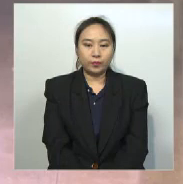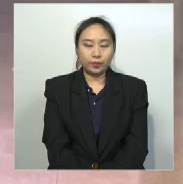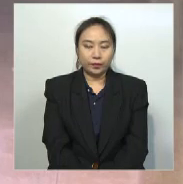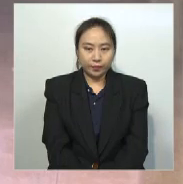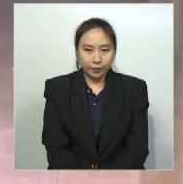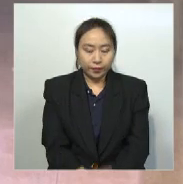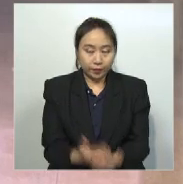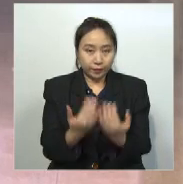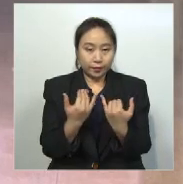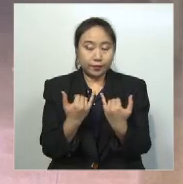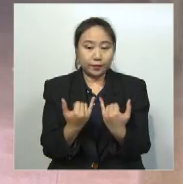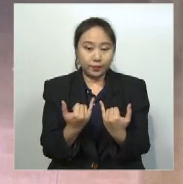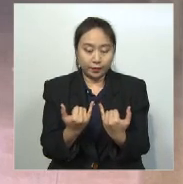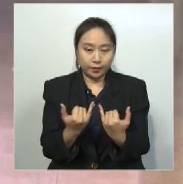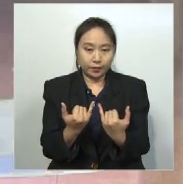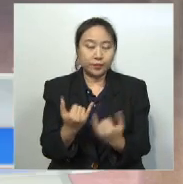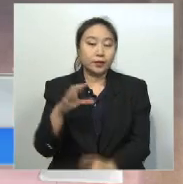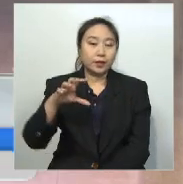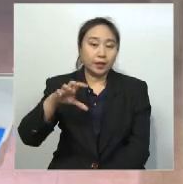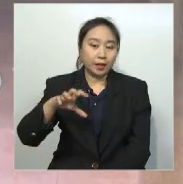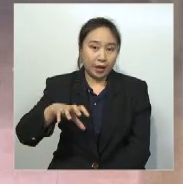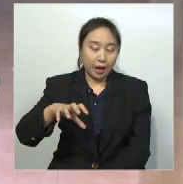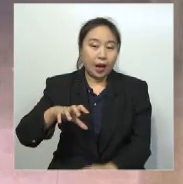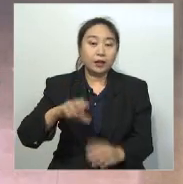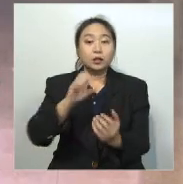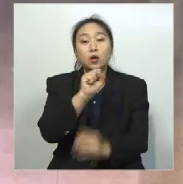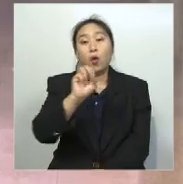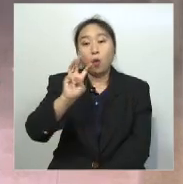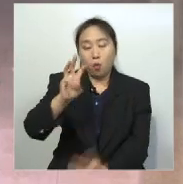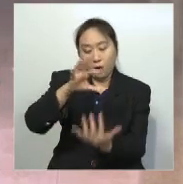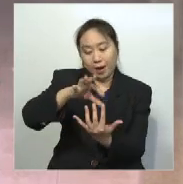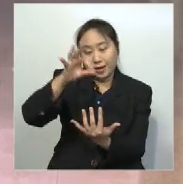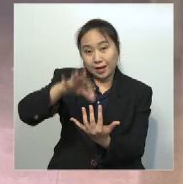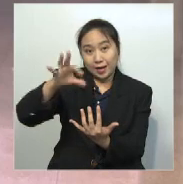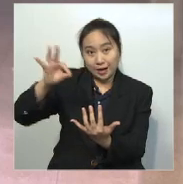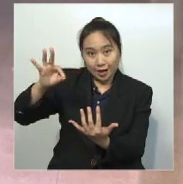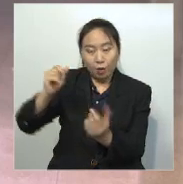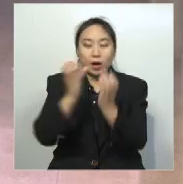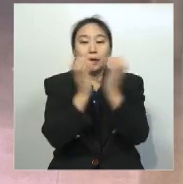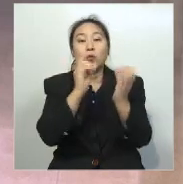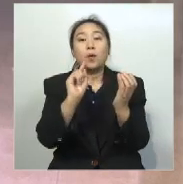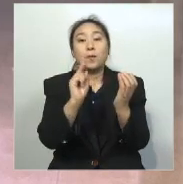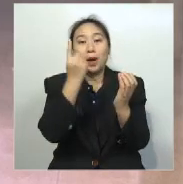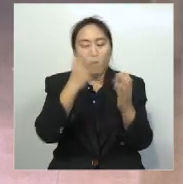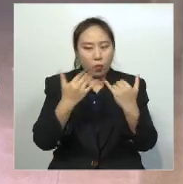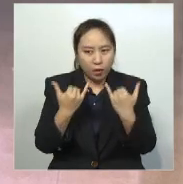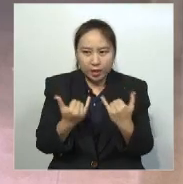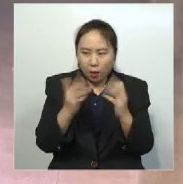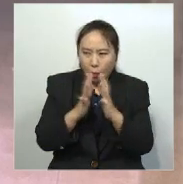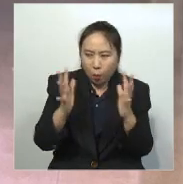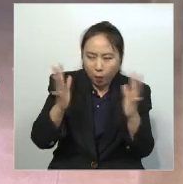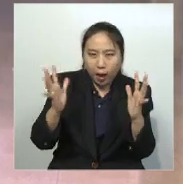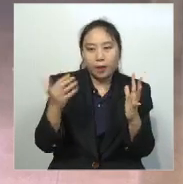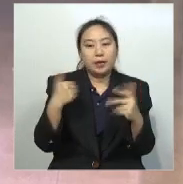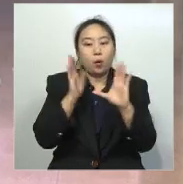ณปวินาคุณกรองแก้วคะบรรยากาศการคัดเลือกสวครั้งแรกตามรัฐธรรมนูญฉบับใหม่นะคะก็เป็นไปอย่างคึกคักค่ะ